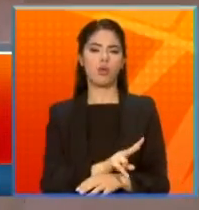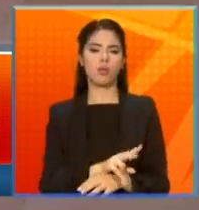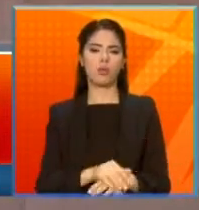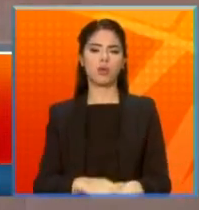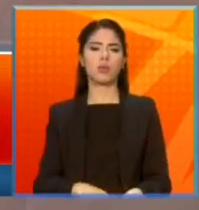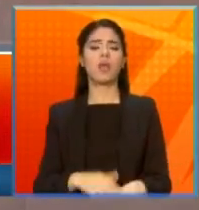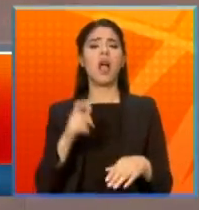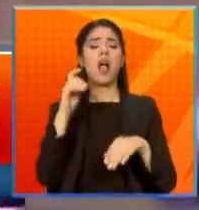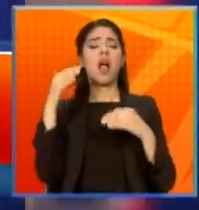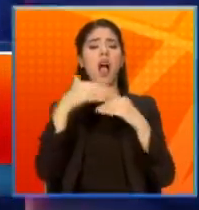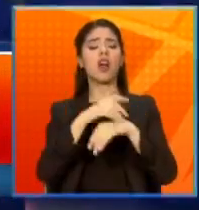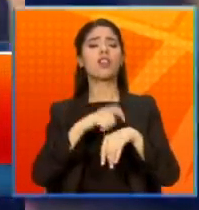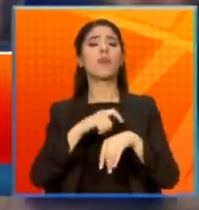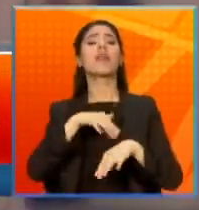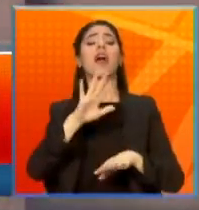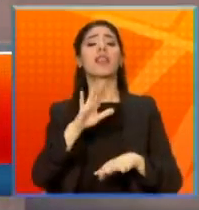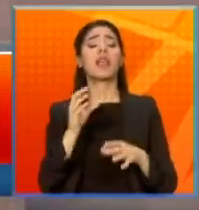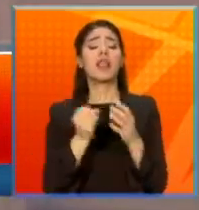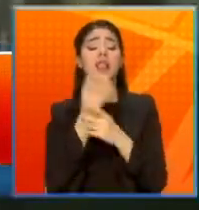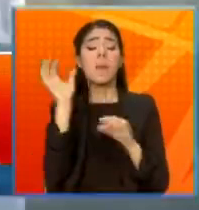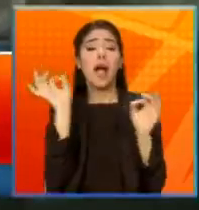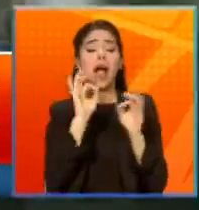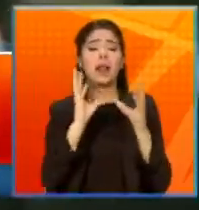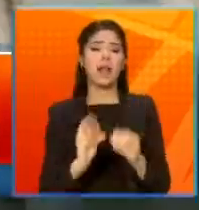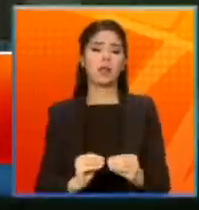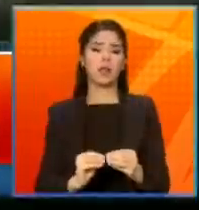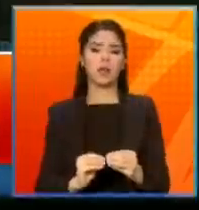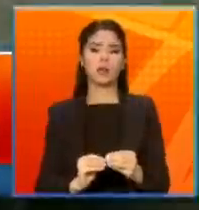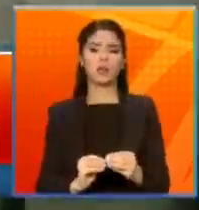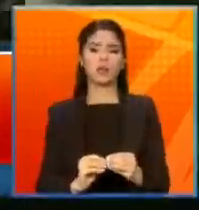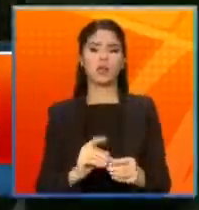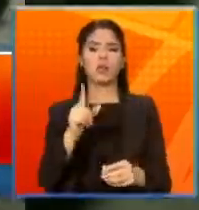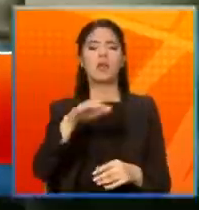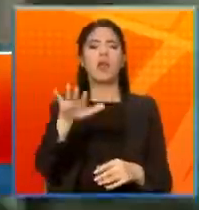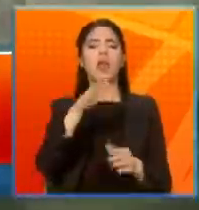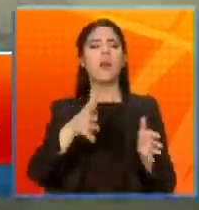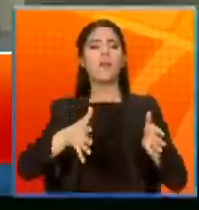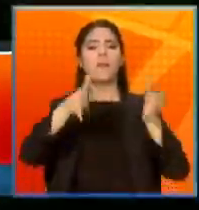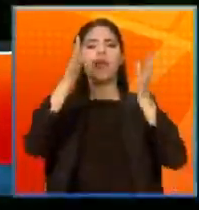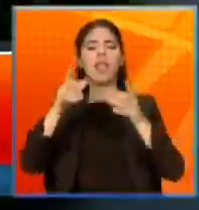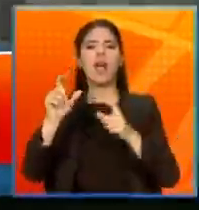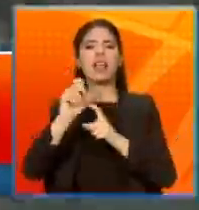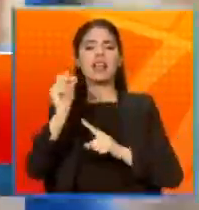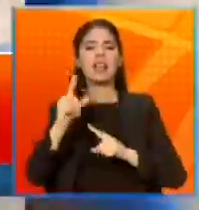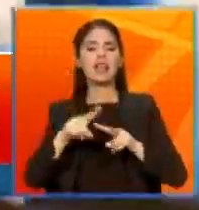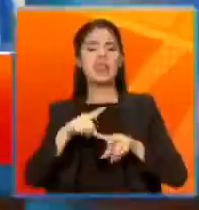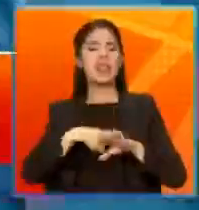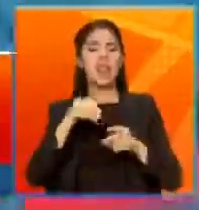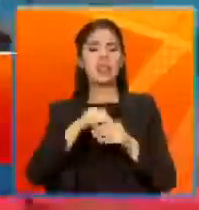Yani akşam saatlerinde olan bir şey değil, çok erken olmuş bu diyor. Üstelik yaşadıkları site yüksek güvenlikli bir